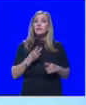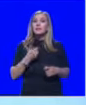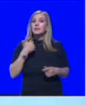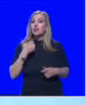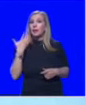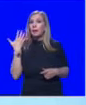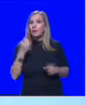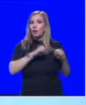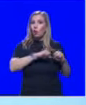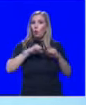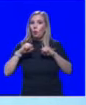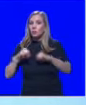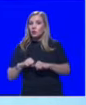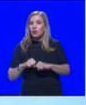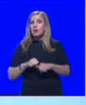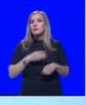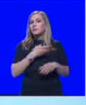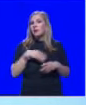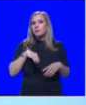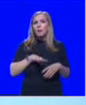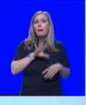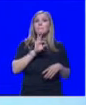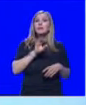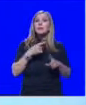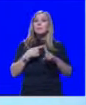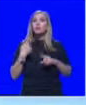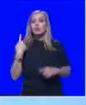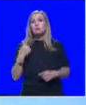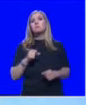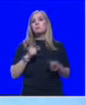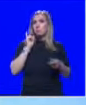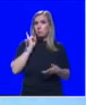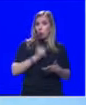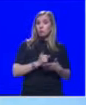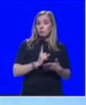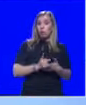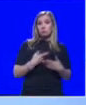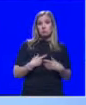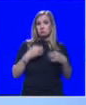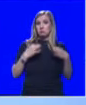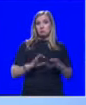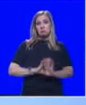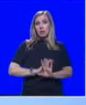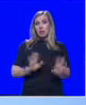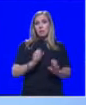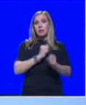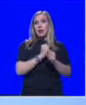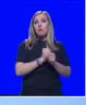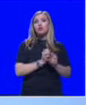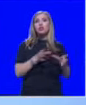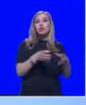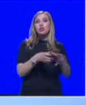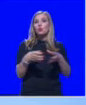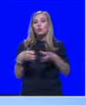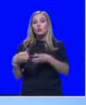от кметове 133. Това е 50 плюс 1. Могат. Могат. И какво могат. Ще последва в кондиция са, имат работещи структури, вижда се, че